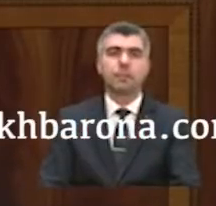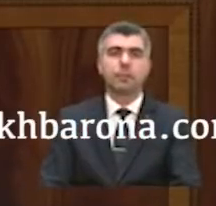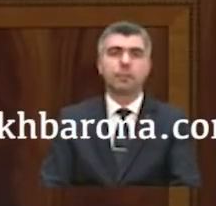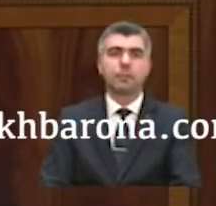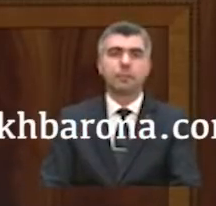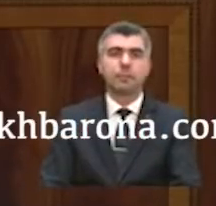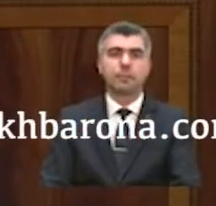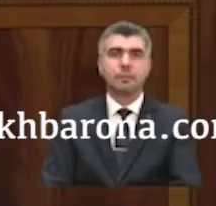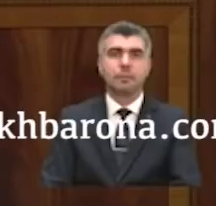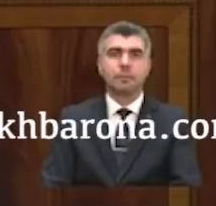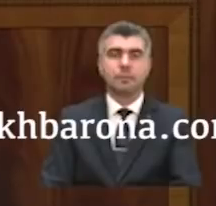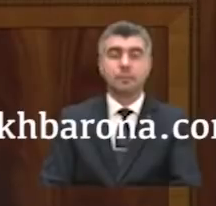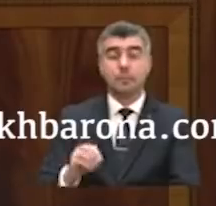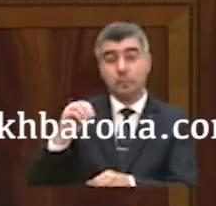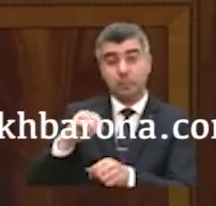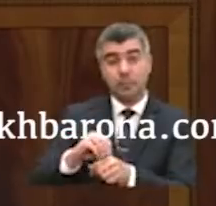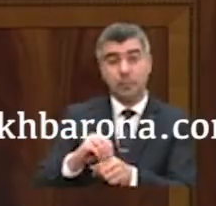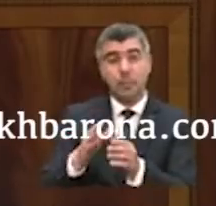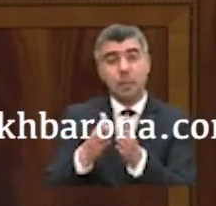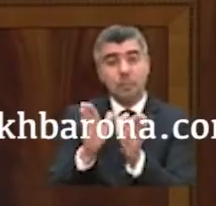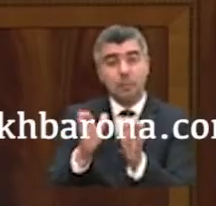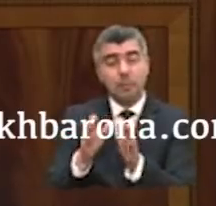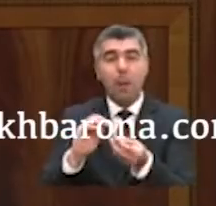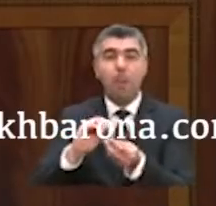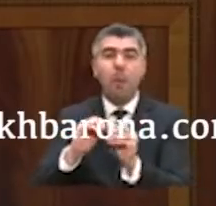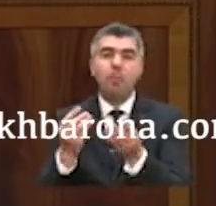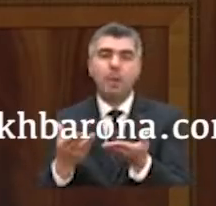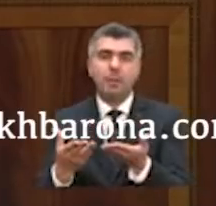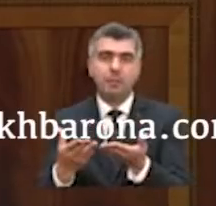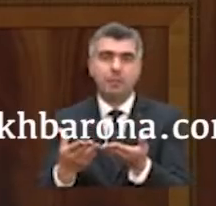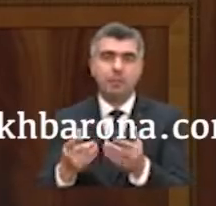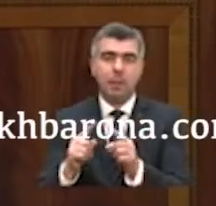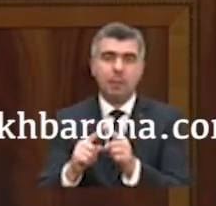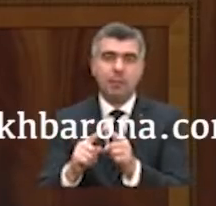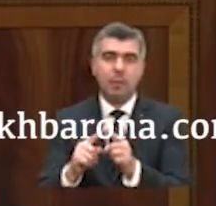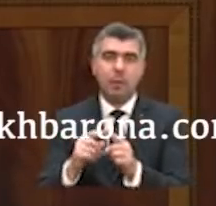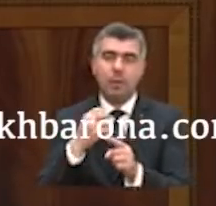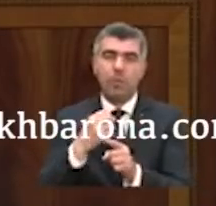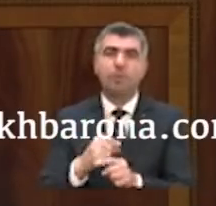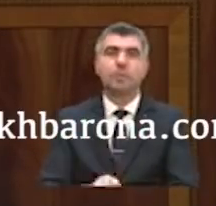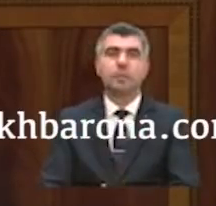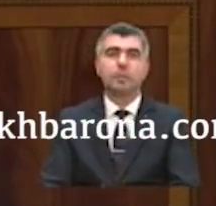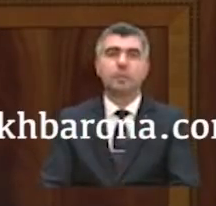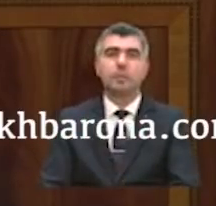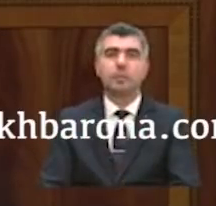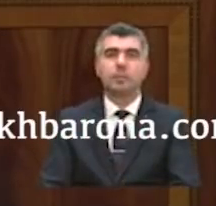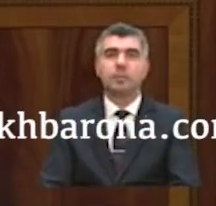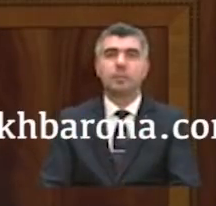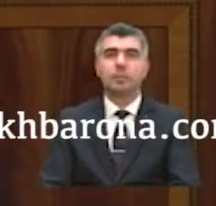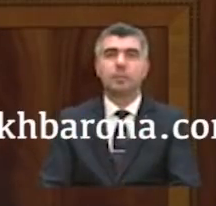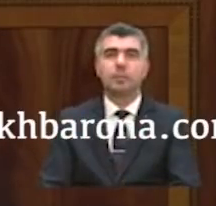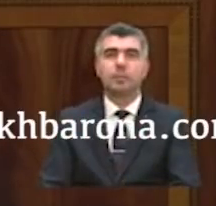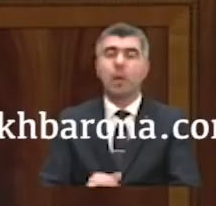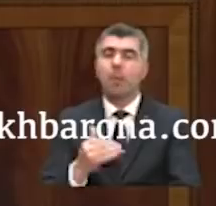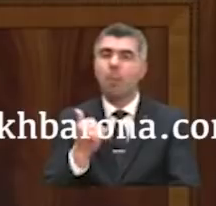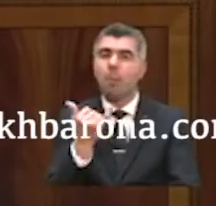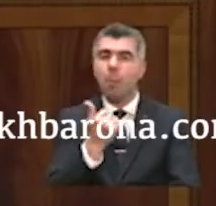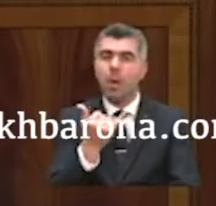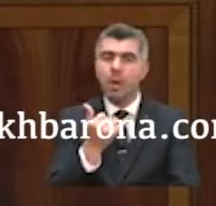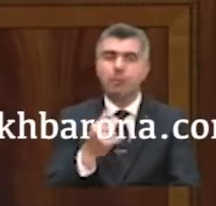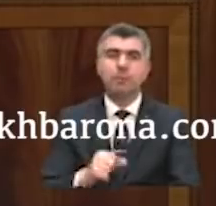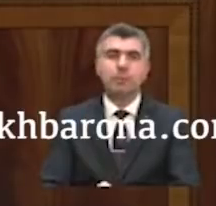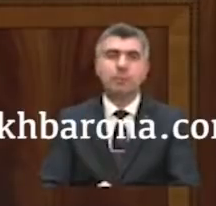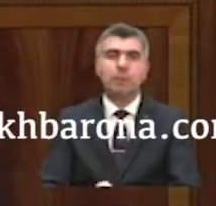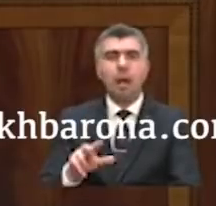جات الانفتاح، جاءوا مشاكل اخرى اللي هما الغالب الله على ايين. اهم حاجه اللي